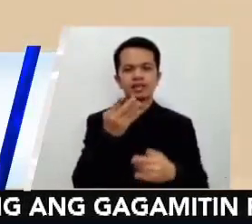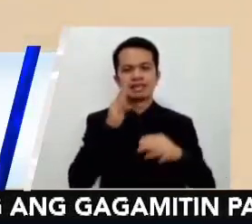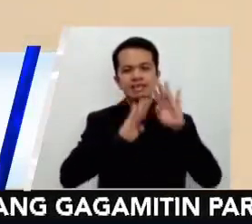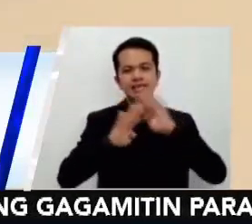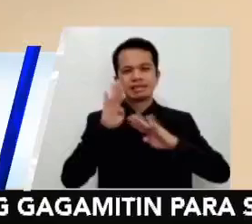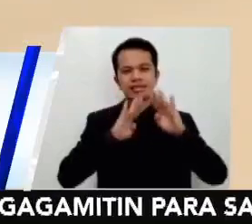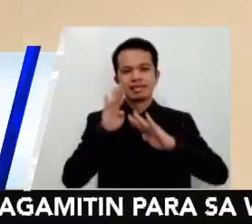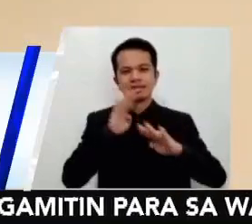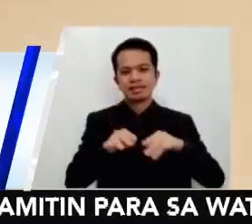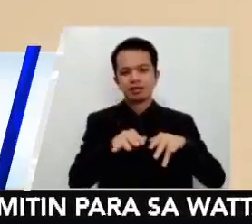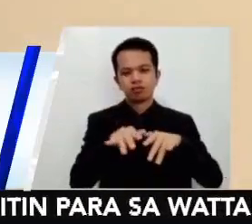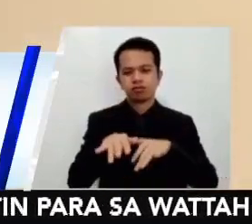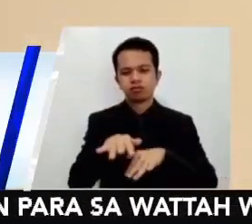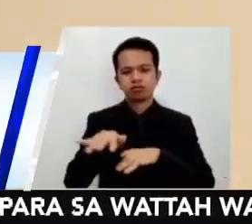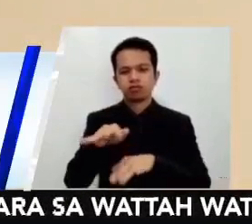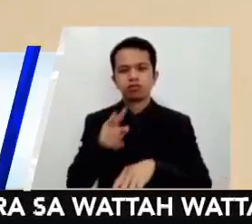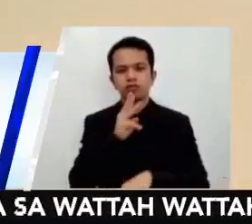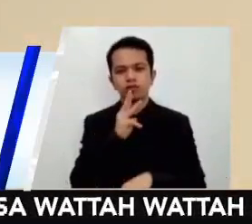lugar.